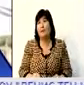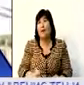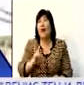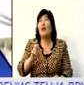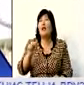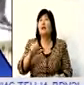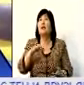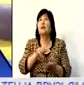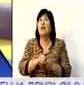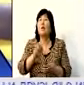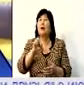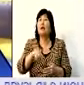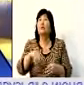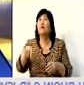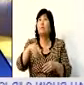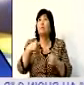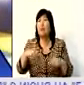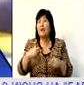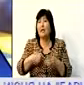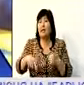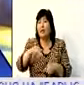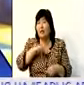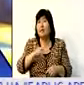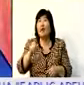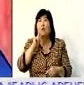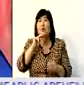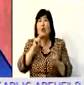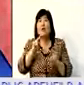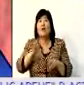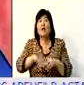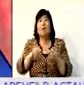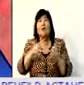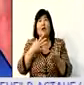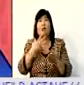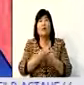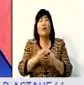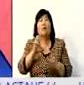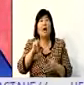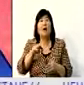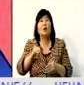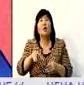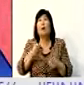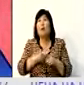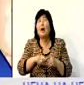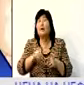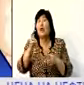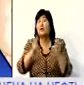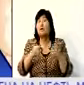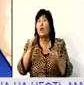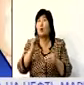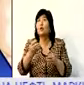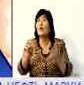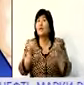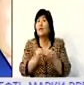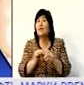Алдажанов занимается батутным бизнесом. Молодой предприниматель тщательно следит за безопасностью своих батутов. Помимо заводских, он установил еще